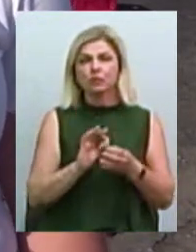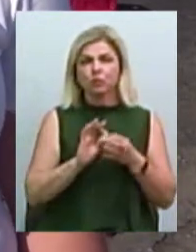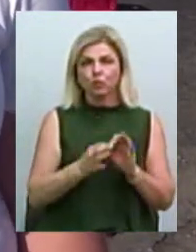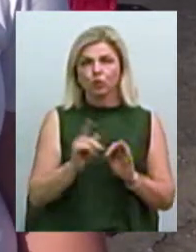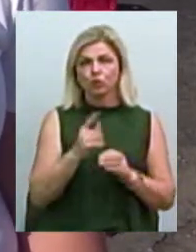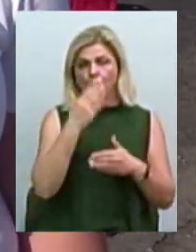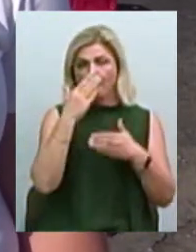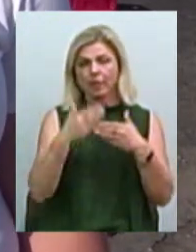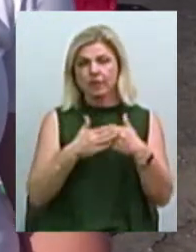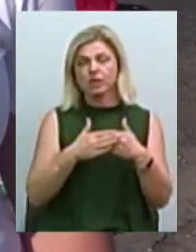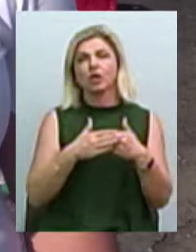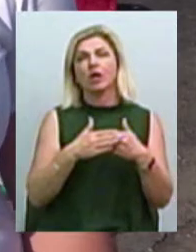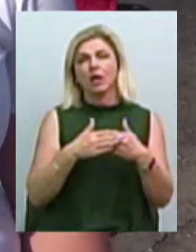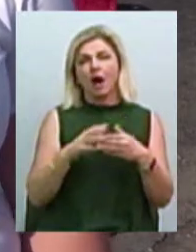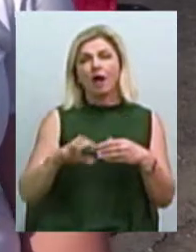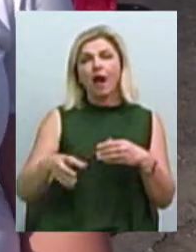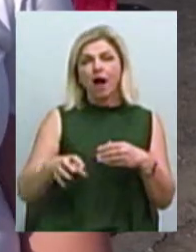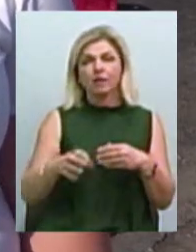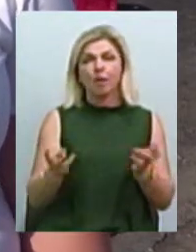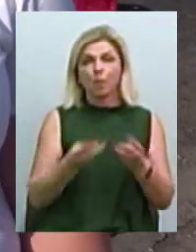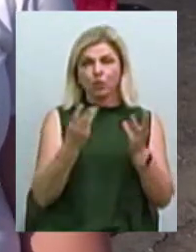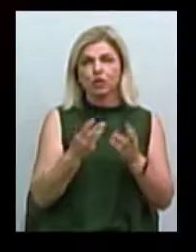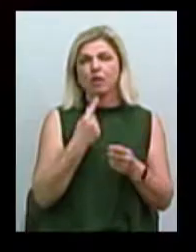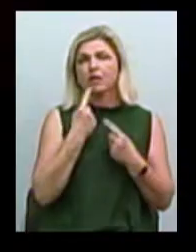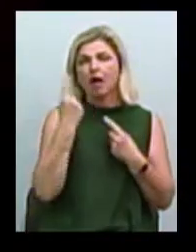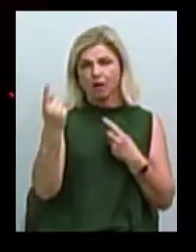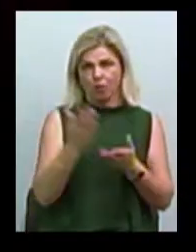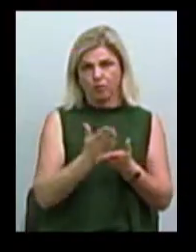найближчий пожежний гідрант знаходиться за кілометр від місця події.